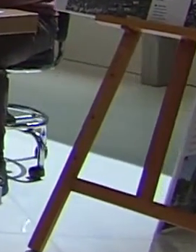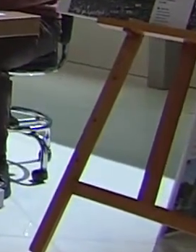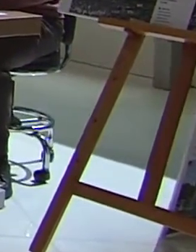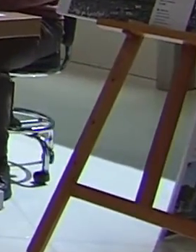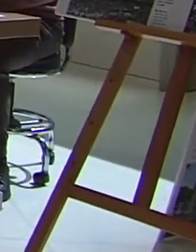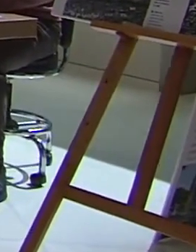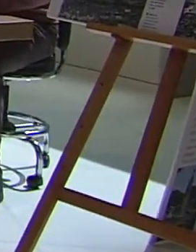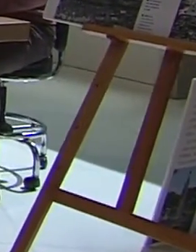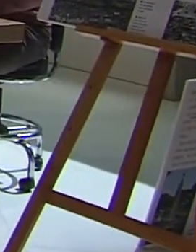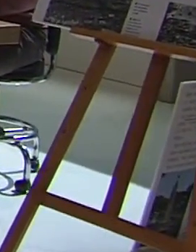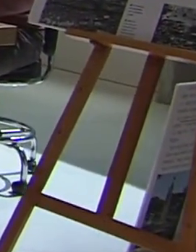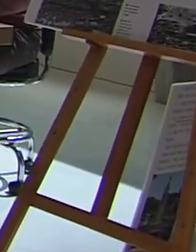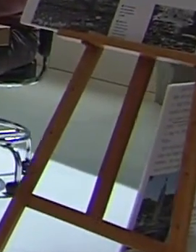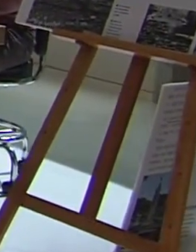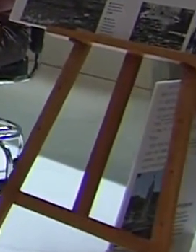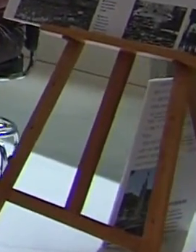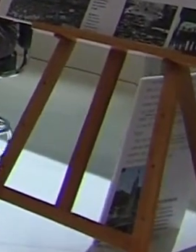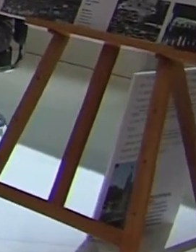we